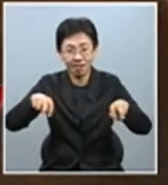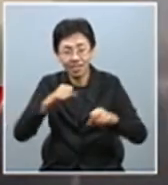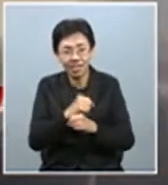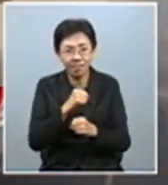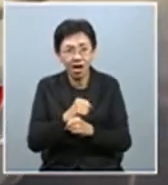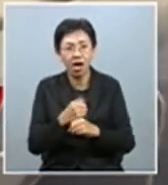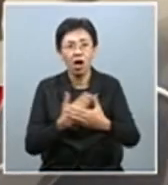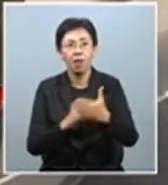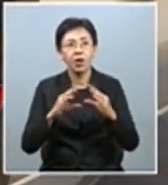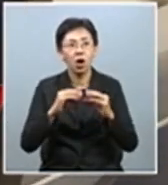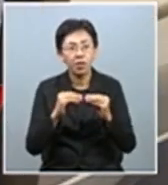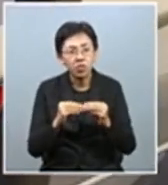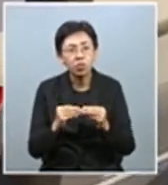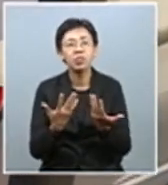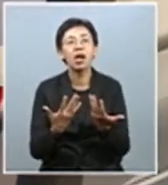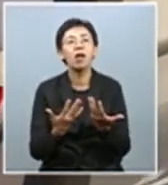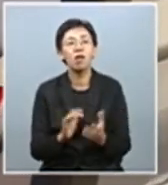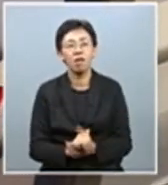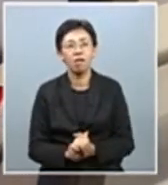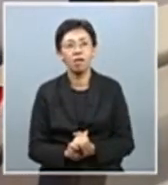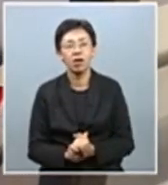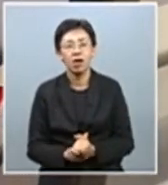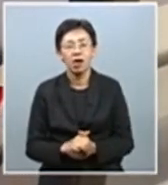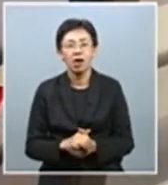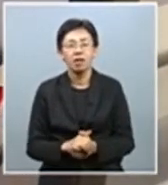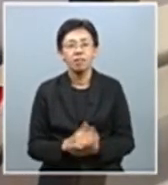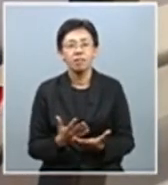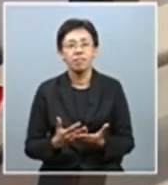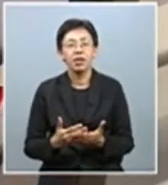มและสื่อมัลติมีเดียนอกจากนี้ยังมีมุมนิทรร